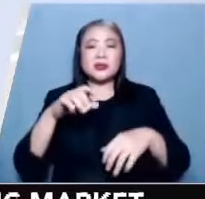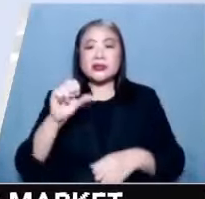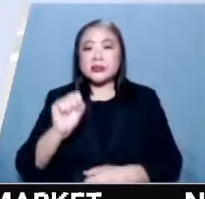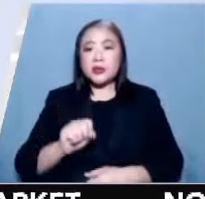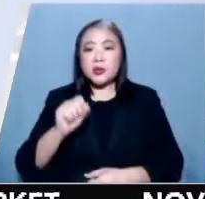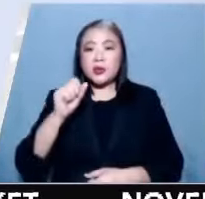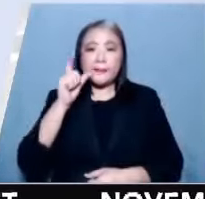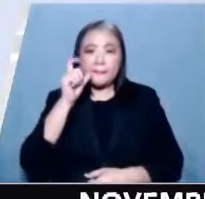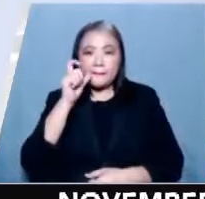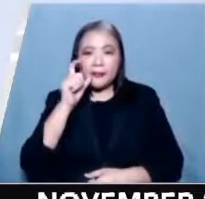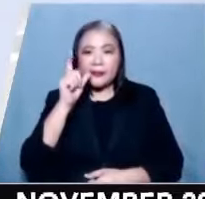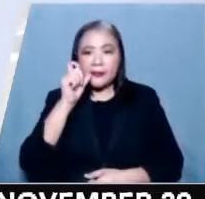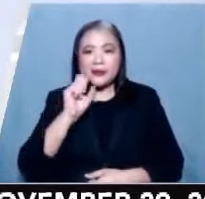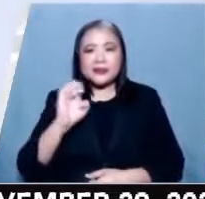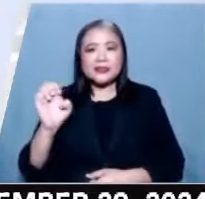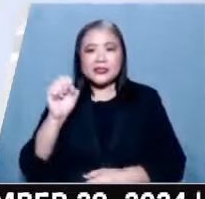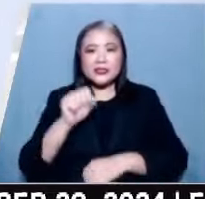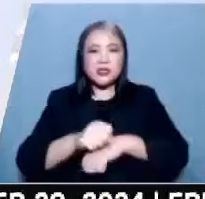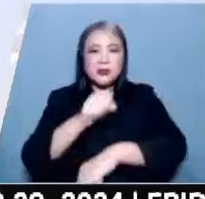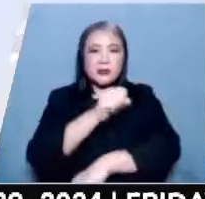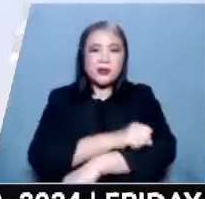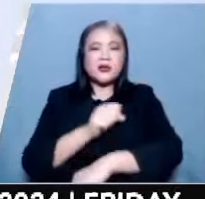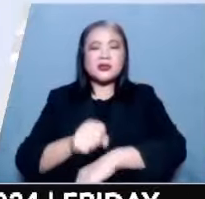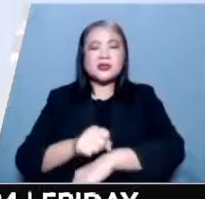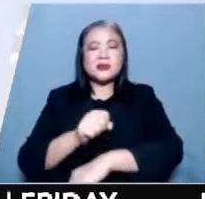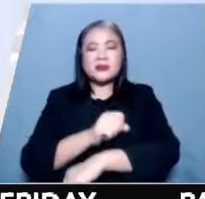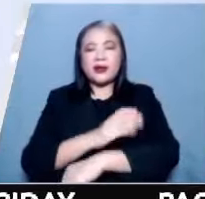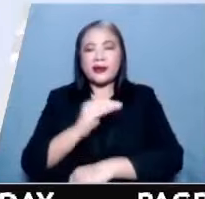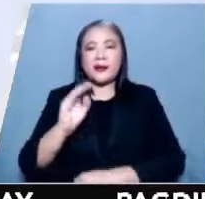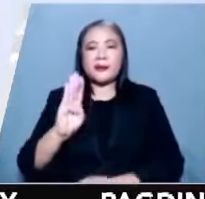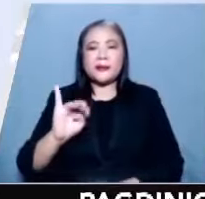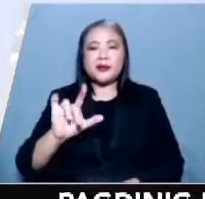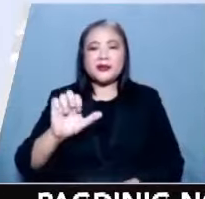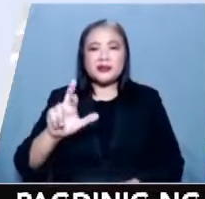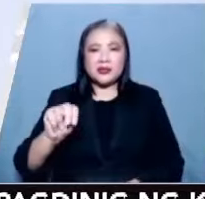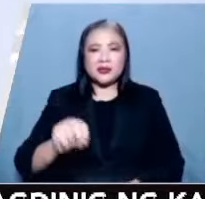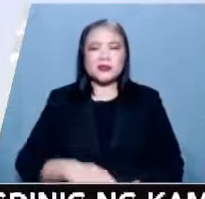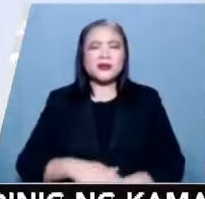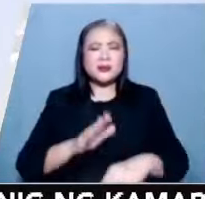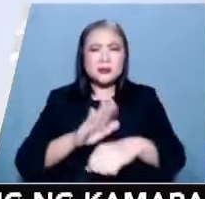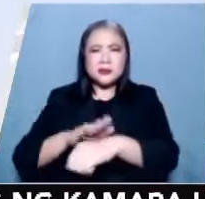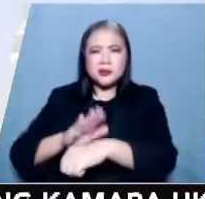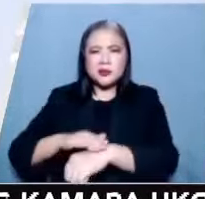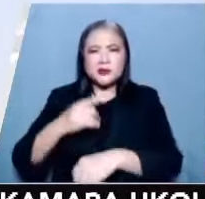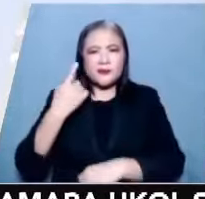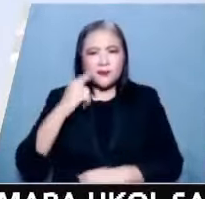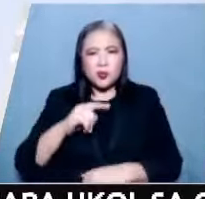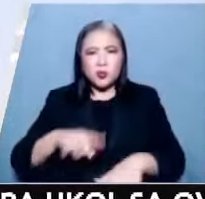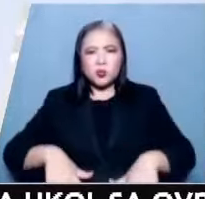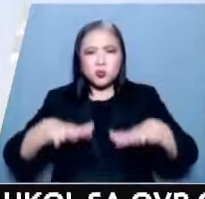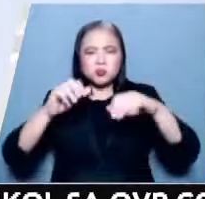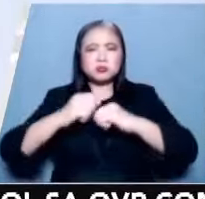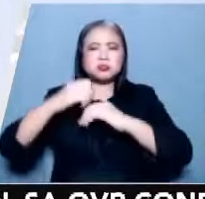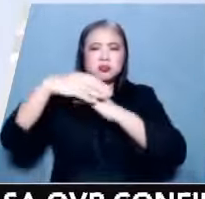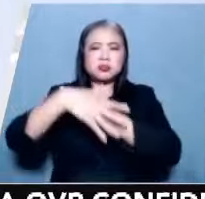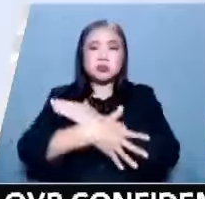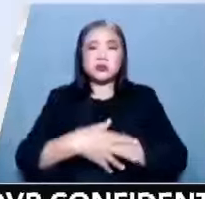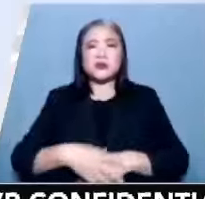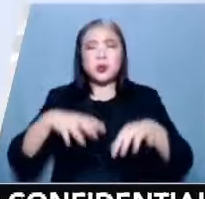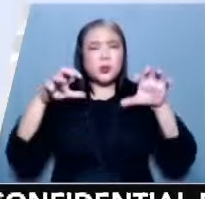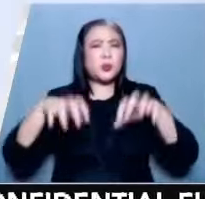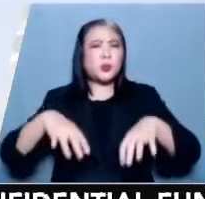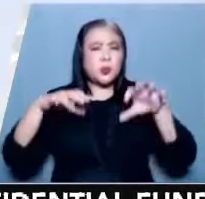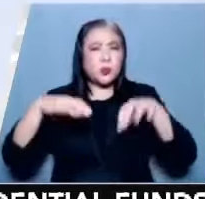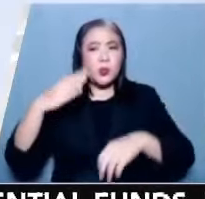Eastern Samar, Samar at Biliran. Pinalat ng mga residente sa banta ng baha o kaya naman ng landslide. Ang pag-ulan ay epekto po ng